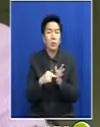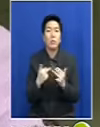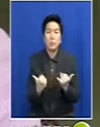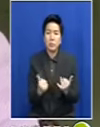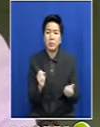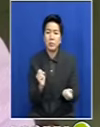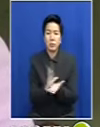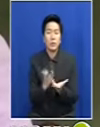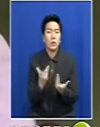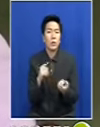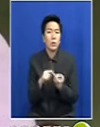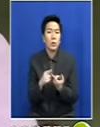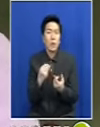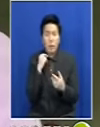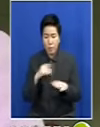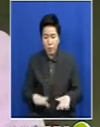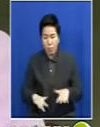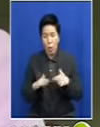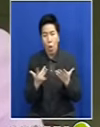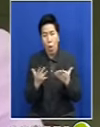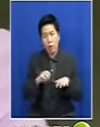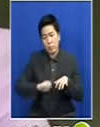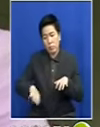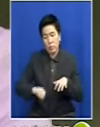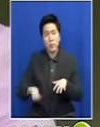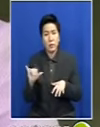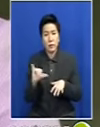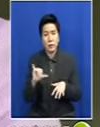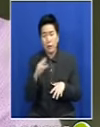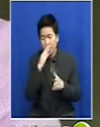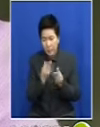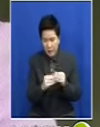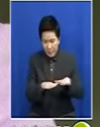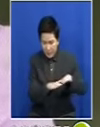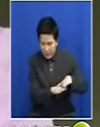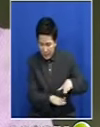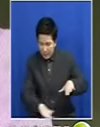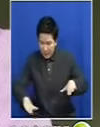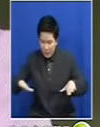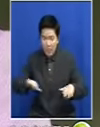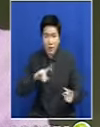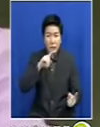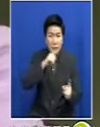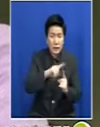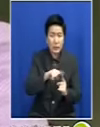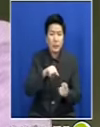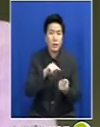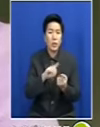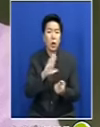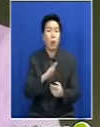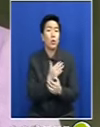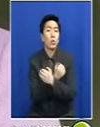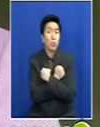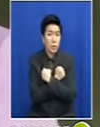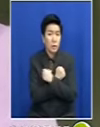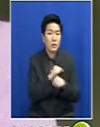ครก็จะเกิดการท่วมขังรอการระบายอยู่นะครับพื้นที่ไหนเป็นที่ต่ำนะครับไม่ว่าจะเป็นของสุขุมวิทเองห